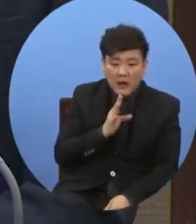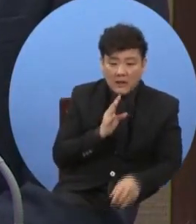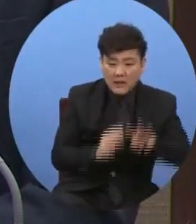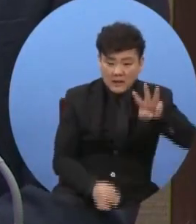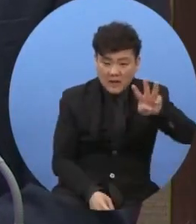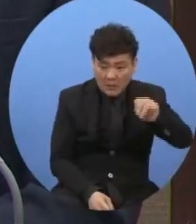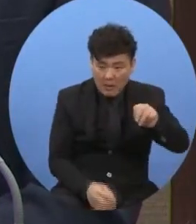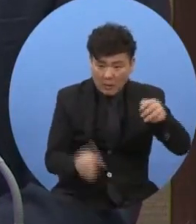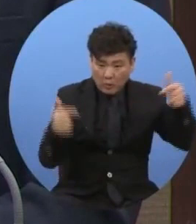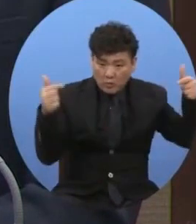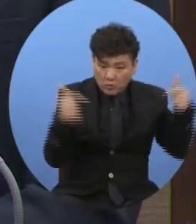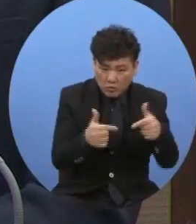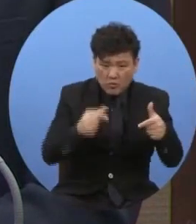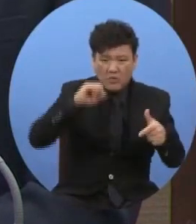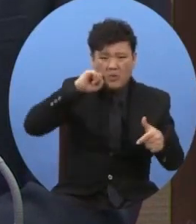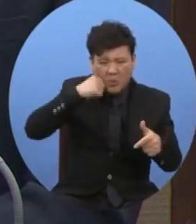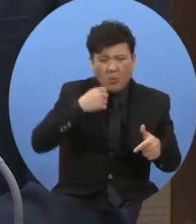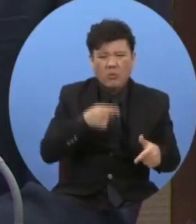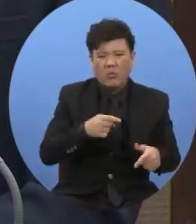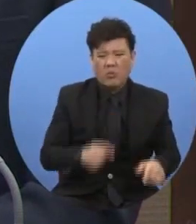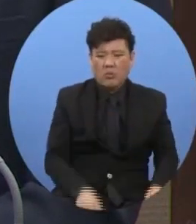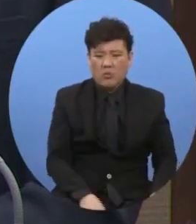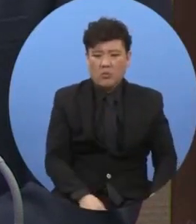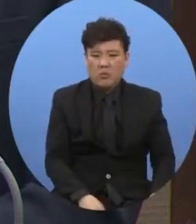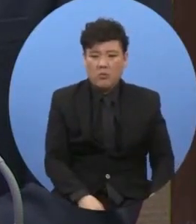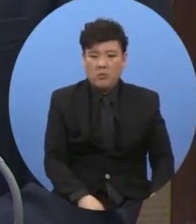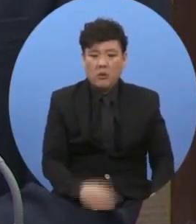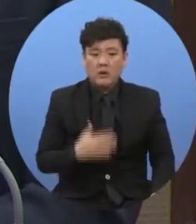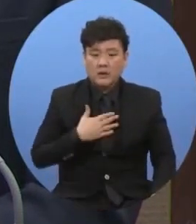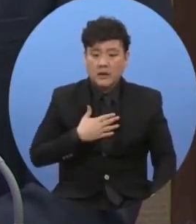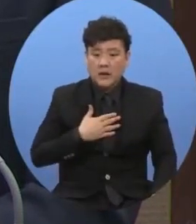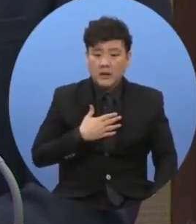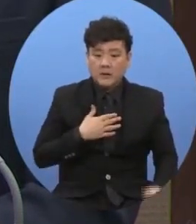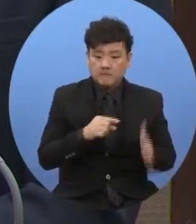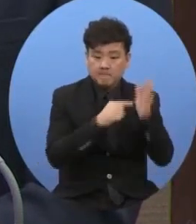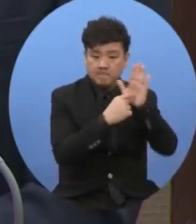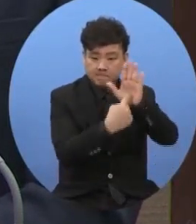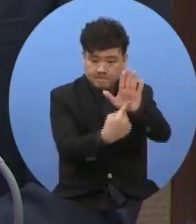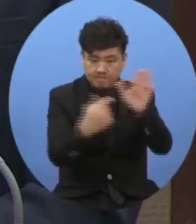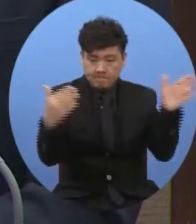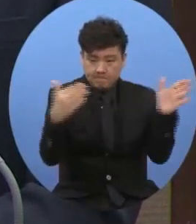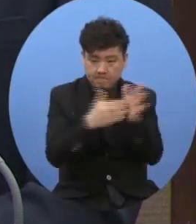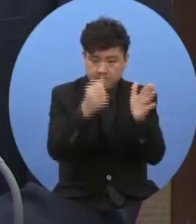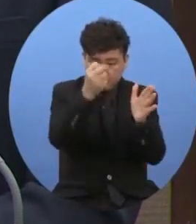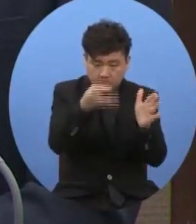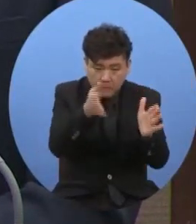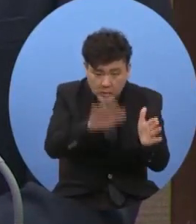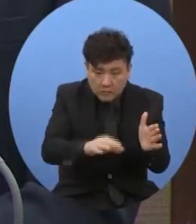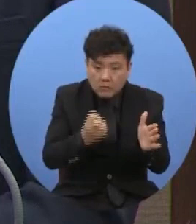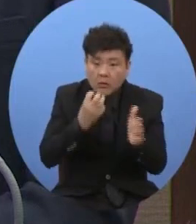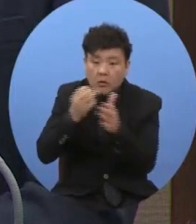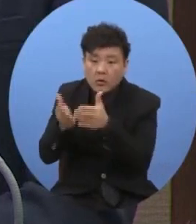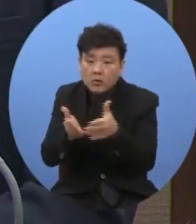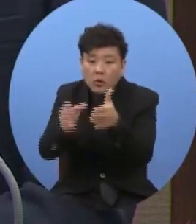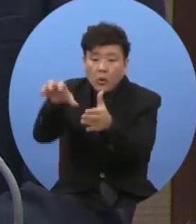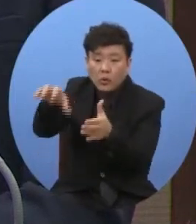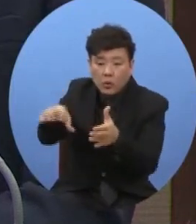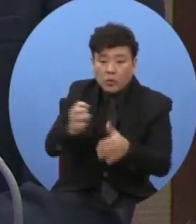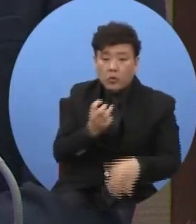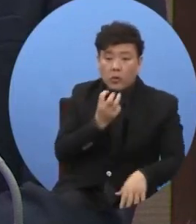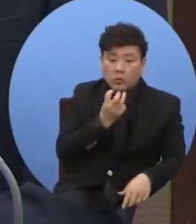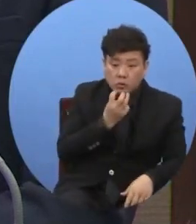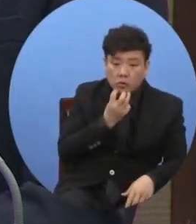문제도 아니거든요. 제가 여러 차례 공언을 했습니다만은 경기도에서 서울로 경제활동을